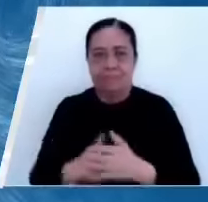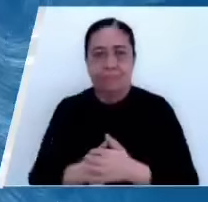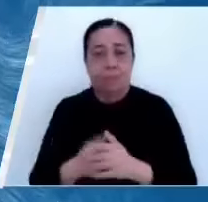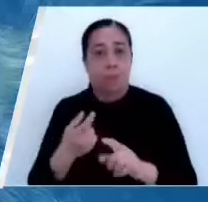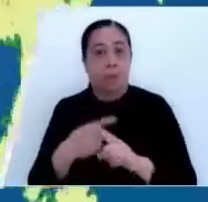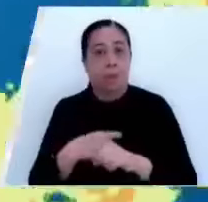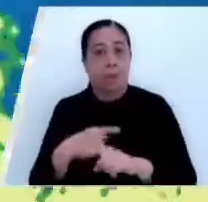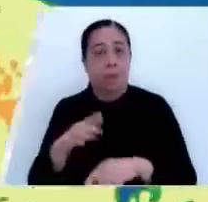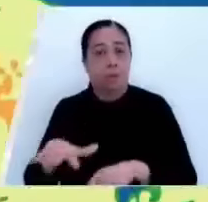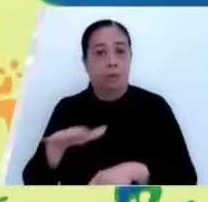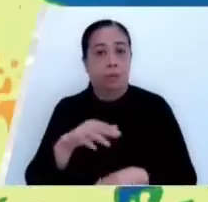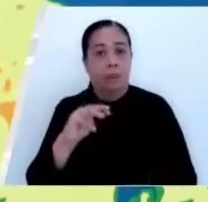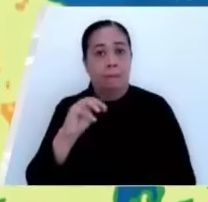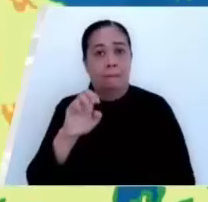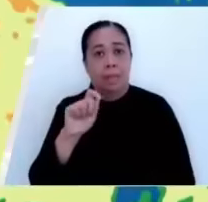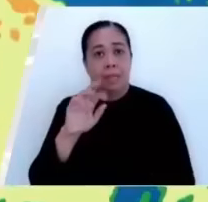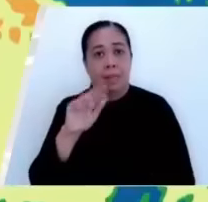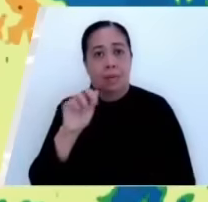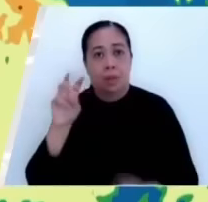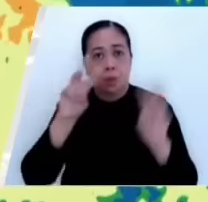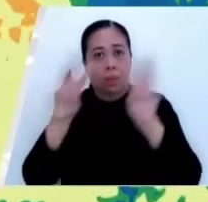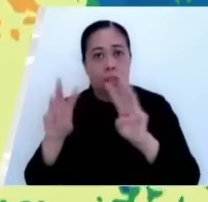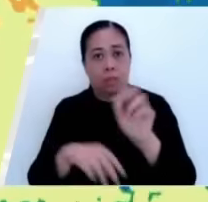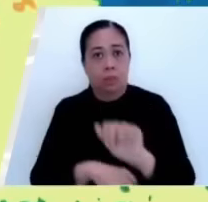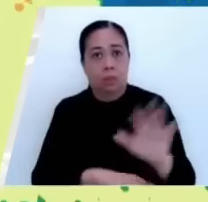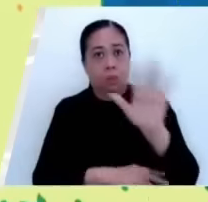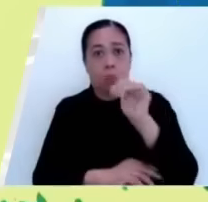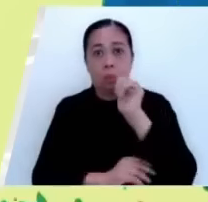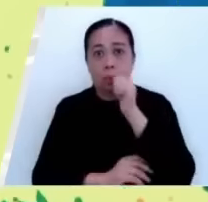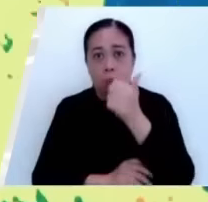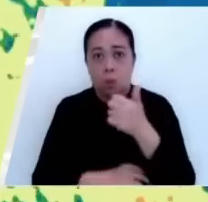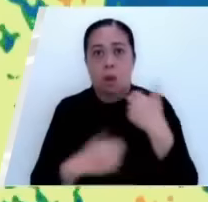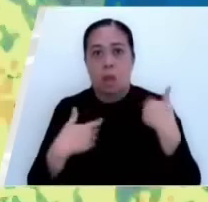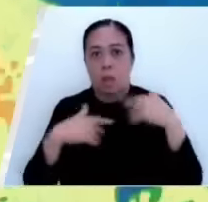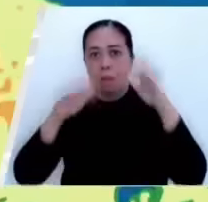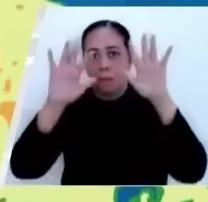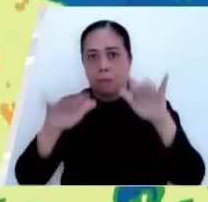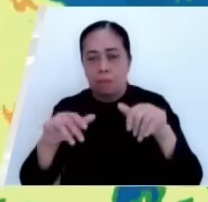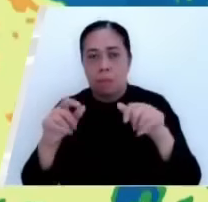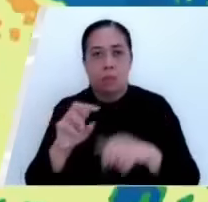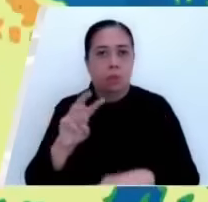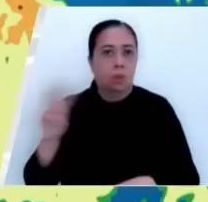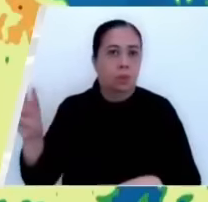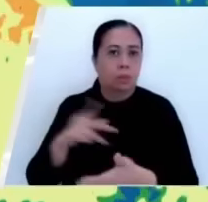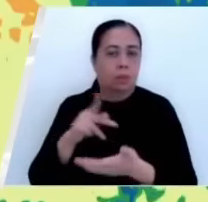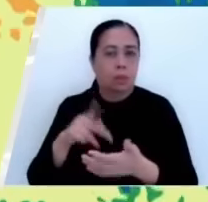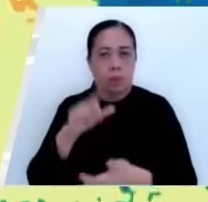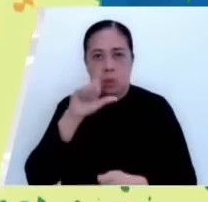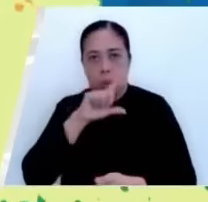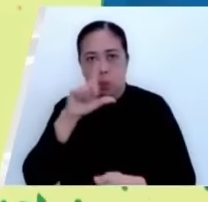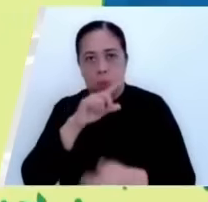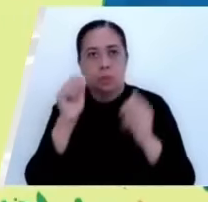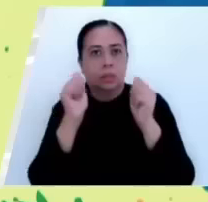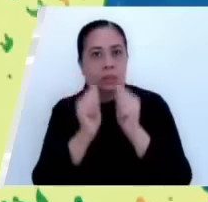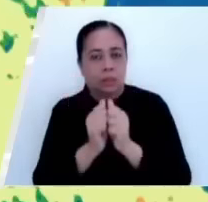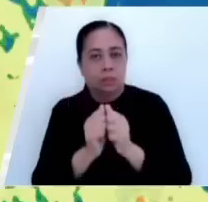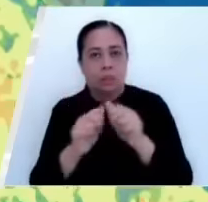datos ng Metro Weather, umaga pa lang bukas, may pag-ulan na sa western section ng Luzon kasama ang